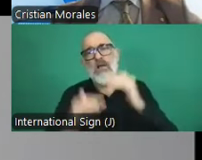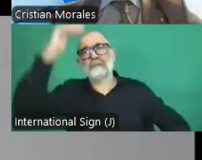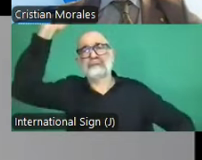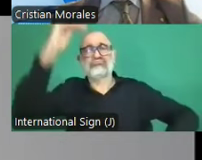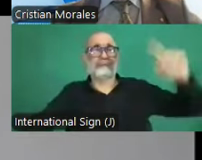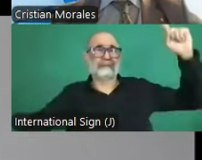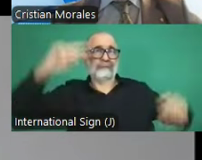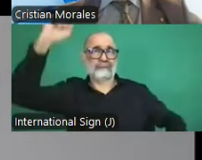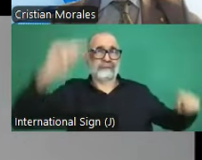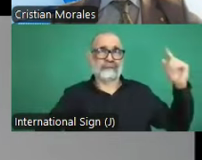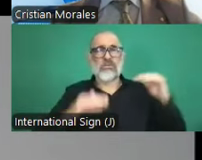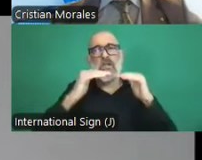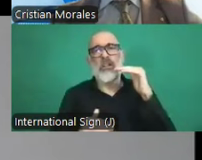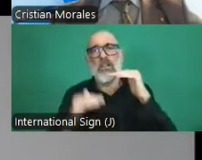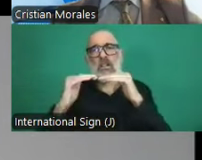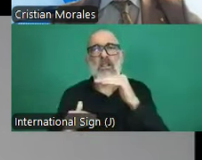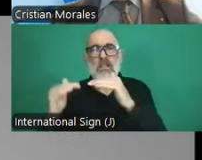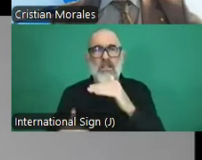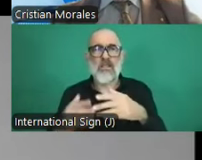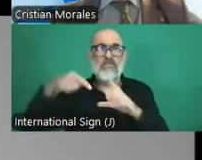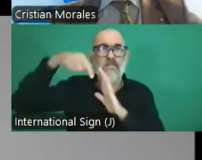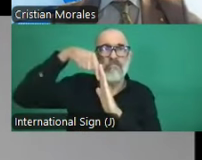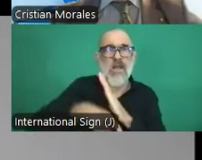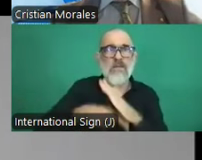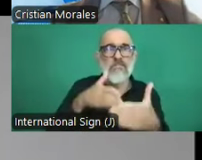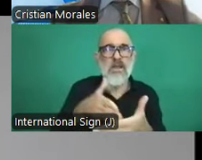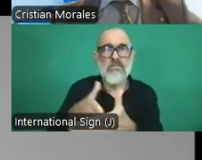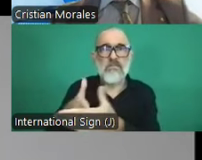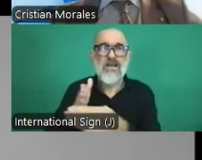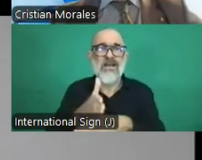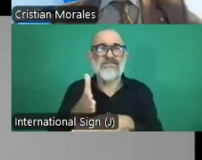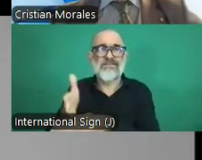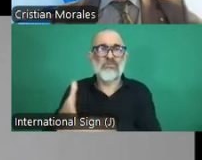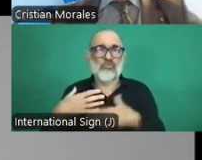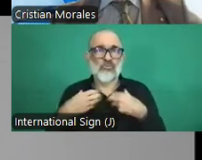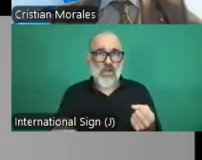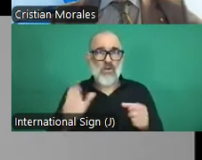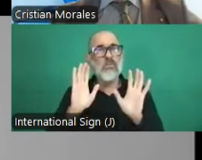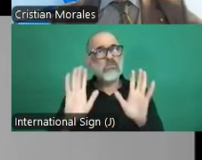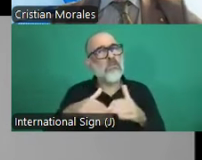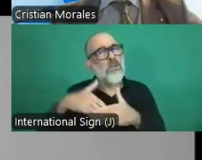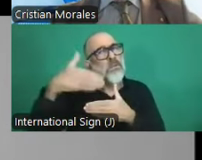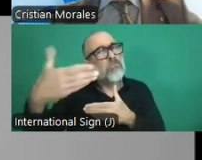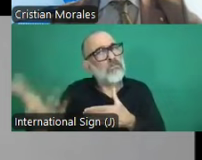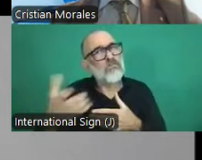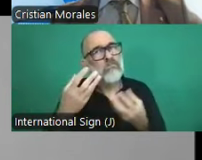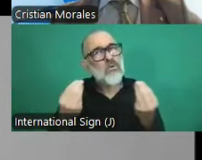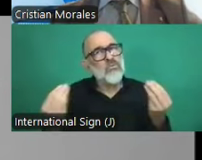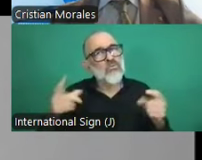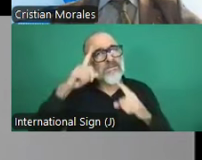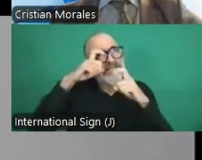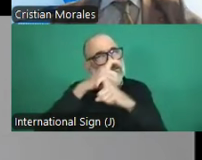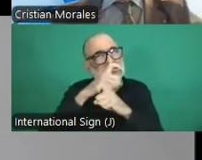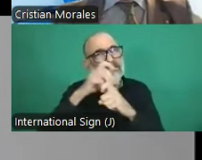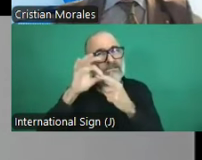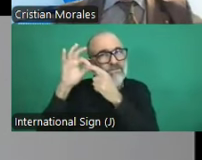lamentavelmente, o governo daquele renforcer momento les enfraqueceu as inégalités au políticas de saúde e Brésil. promoveu À enormes l'époque, le retrocessos. gouvernement a Agora, o affaibli governo do